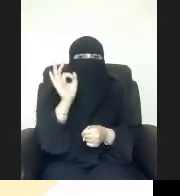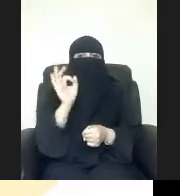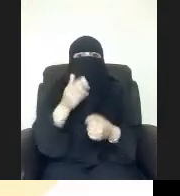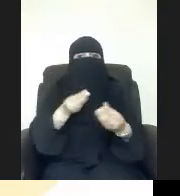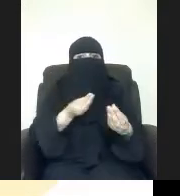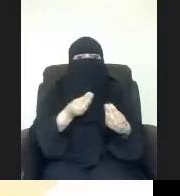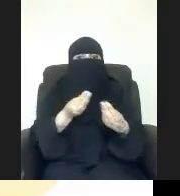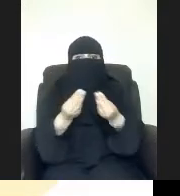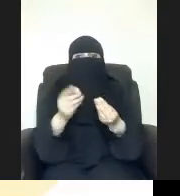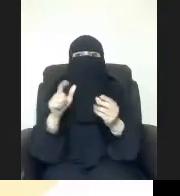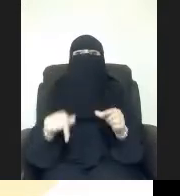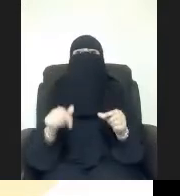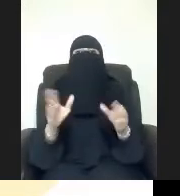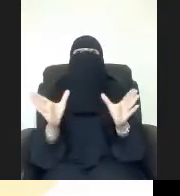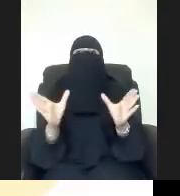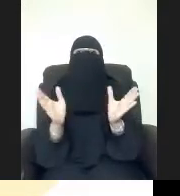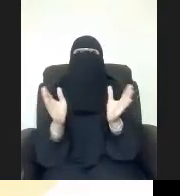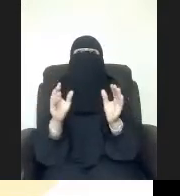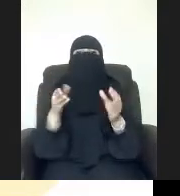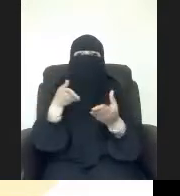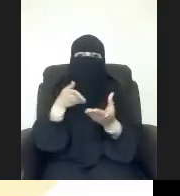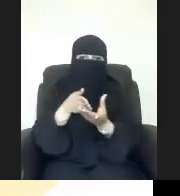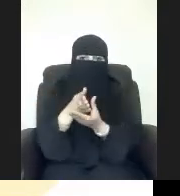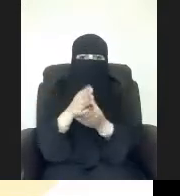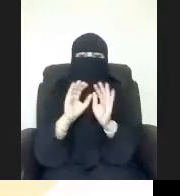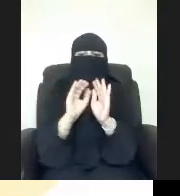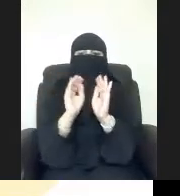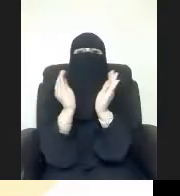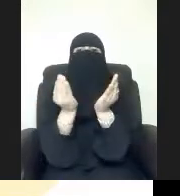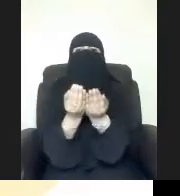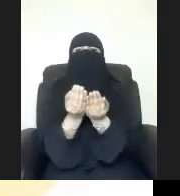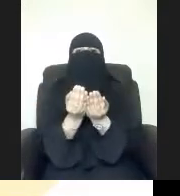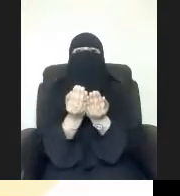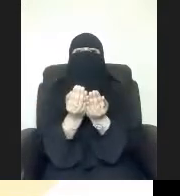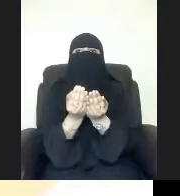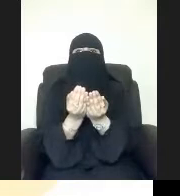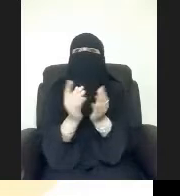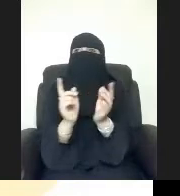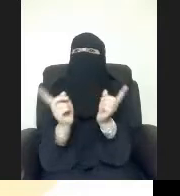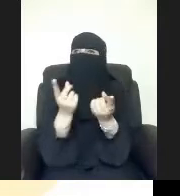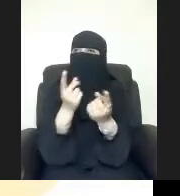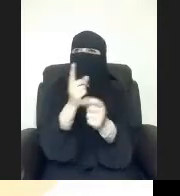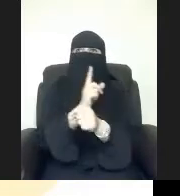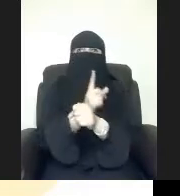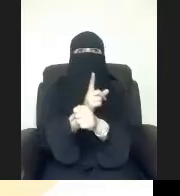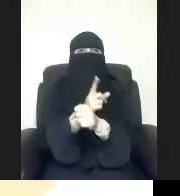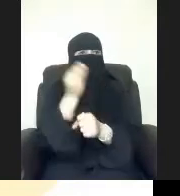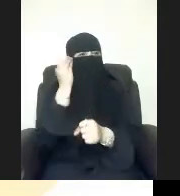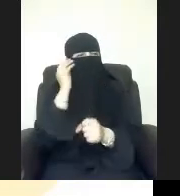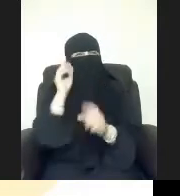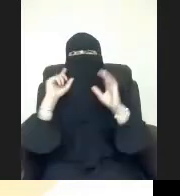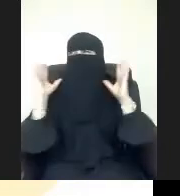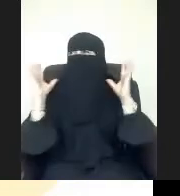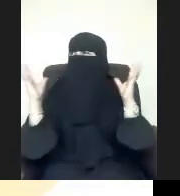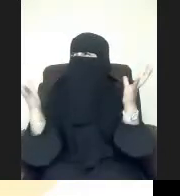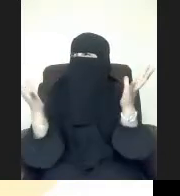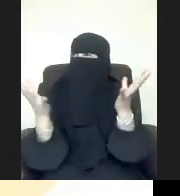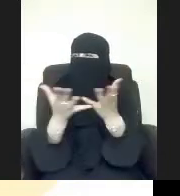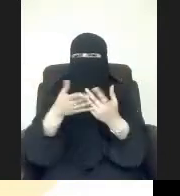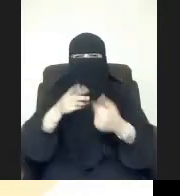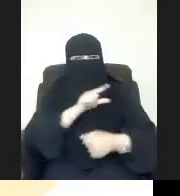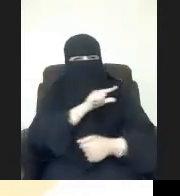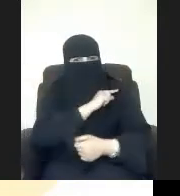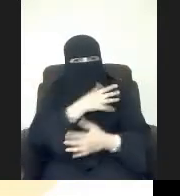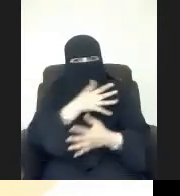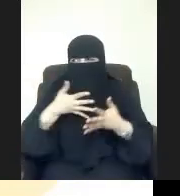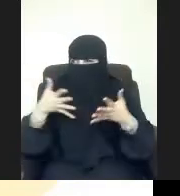بعكس لما يكون المعلم يشرح مرة واحدة، اللي فهم فهم واللي ما فهم راحت عليه. لذلك التعلم المدمج